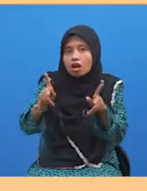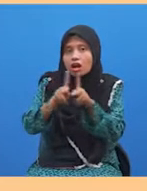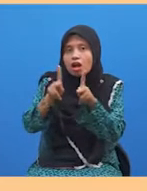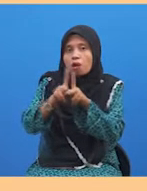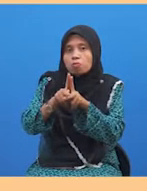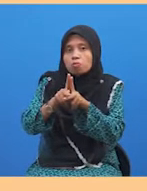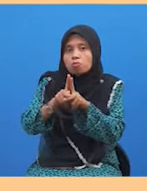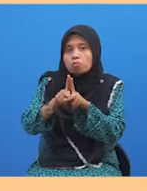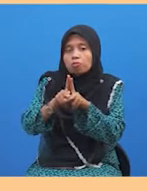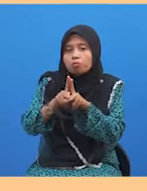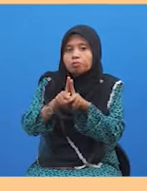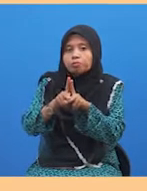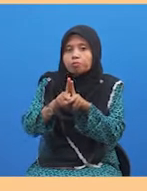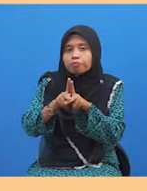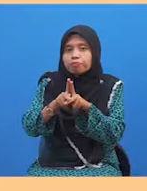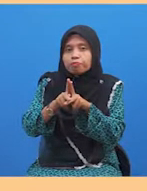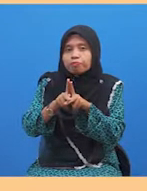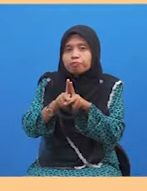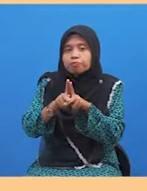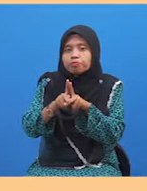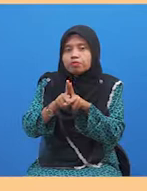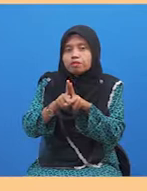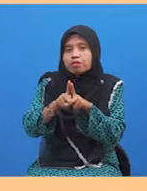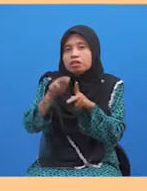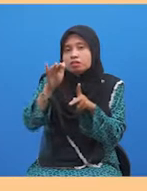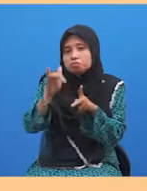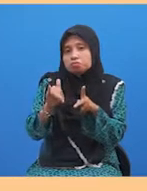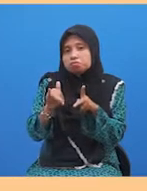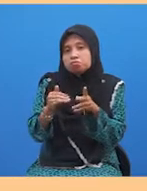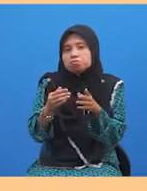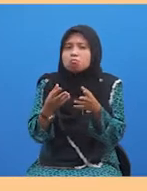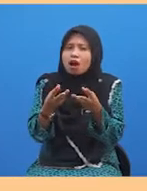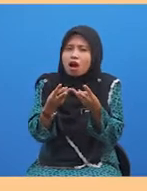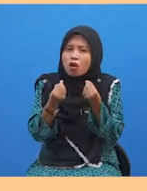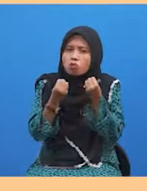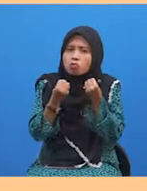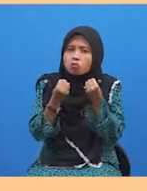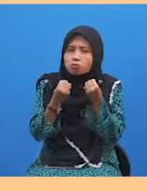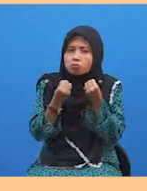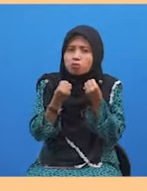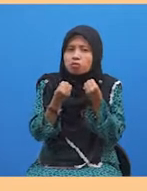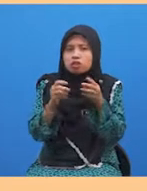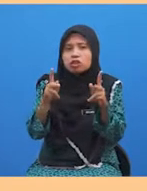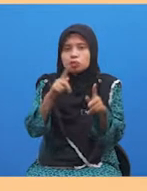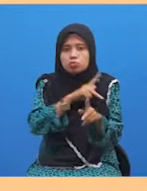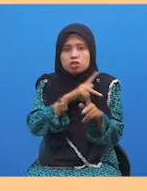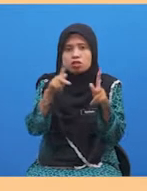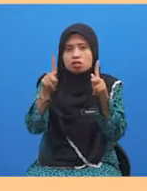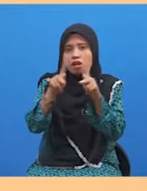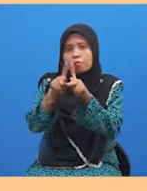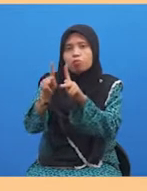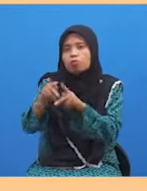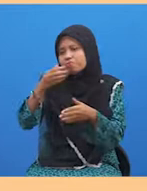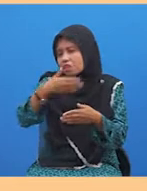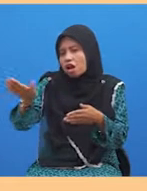hasutan daripada segelintir penduduk kampung yang meminta agar ketua